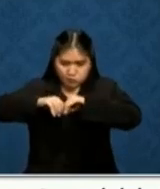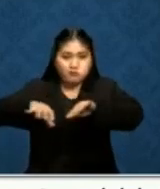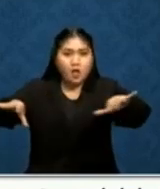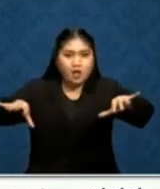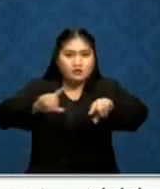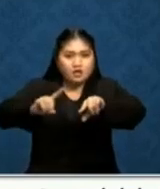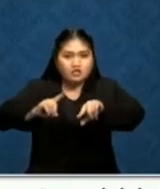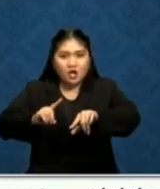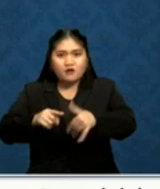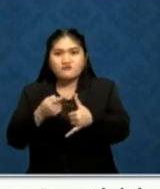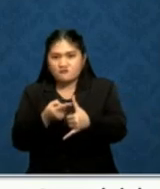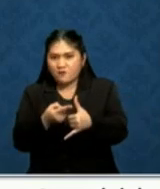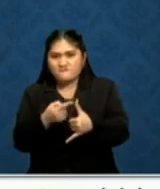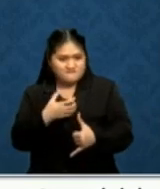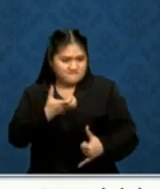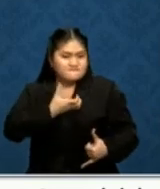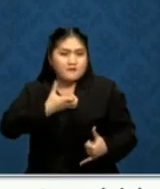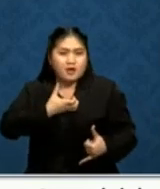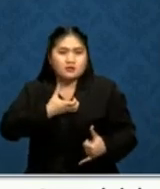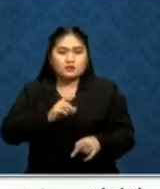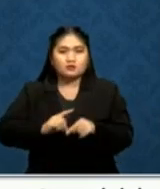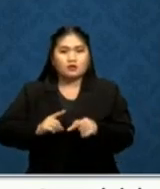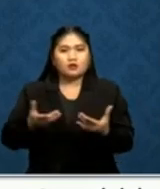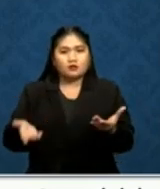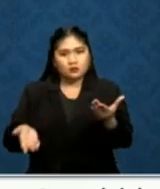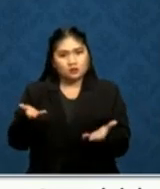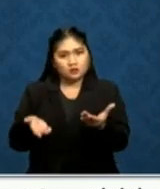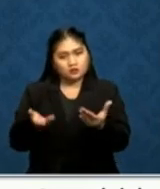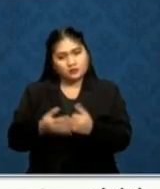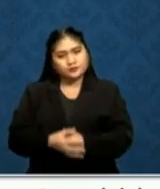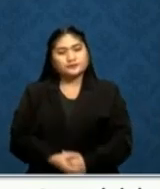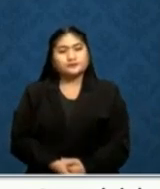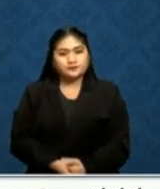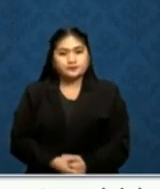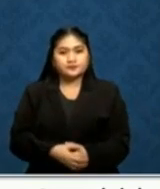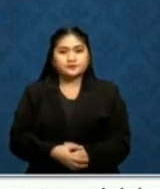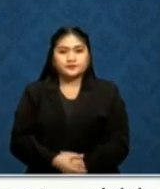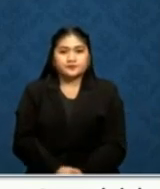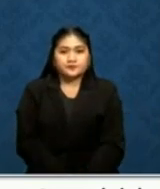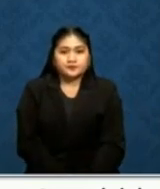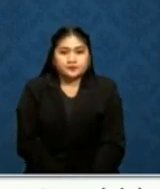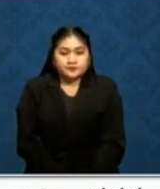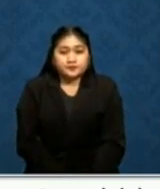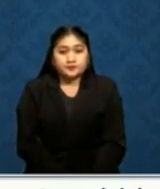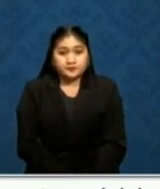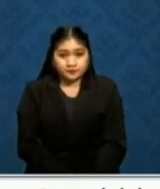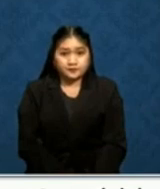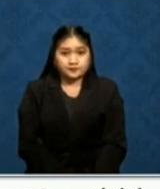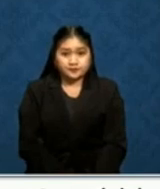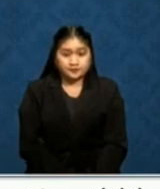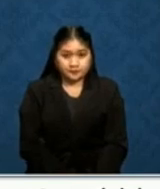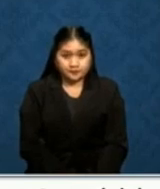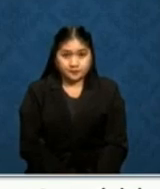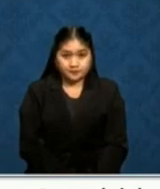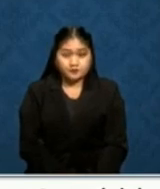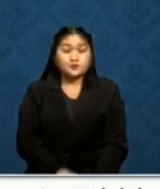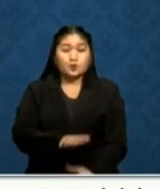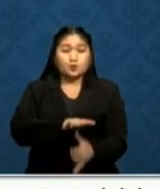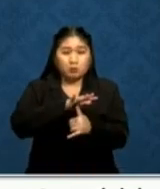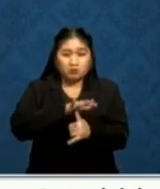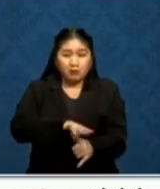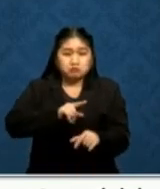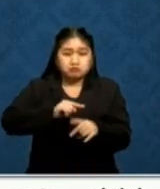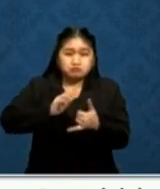พื่อการข่มขู่หรือแก้แค้นสไลด์ถัดไปเลยค่ะปกติแล้วนะคะการคุกคามทางเพ